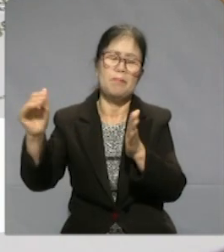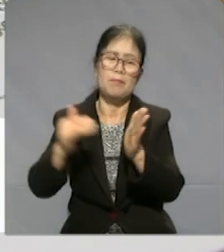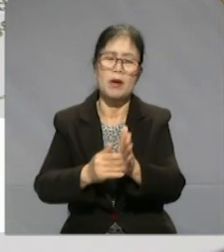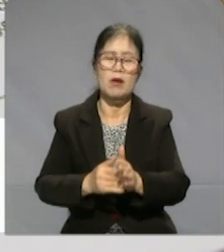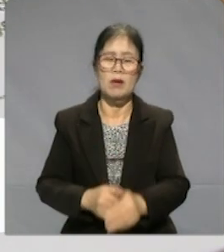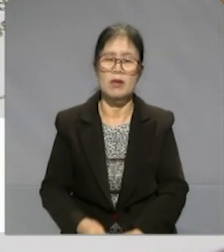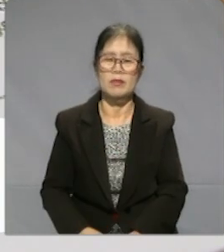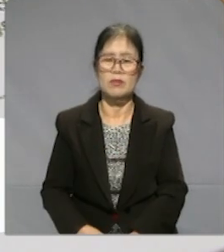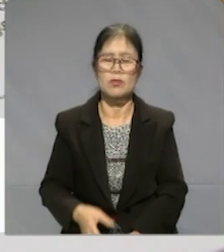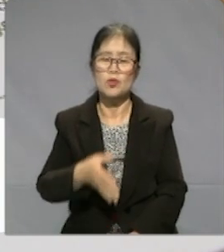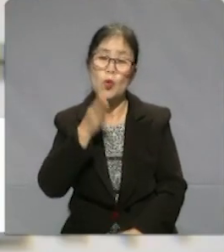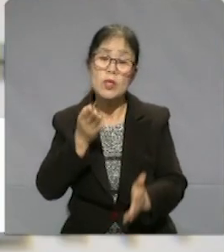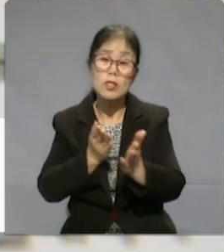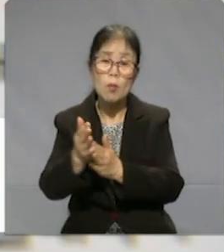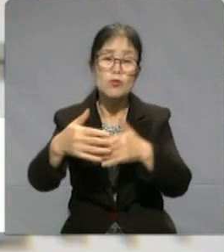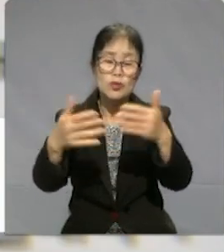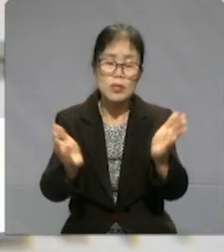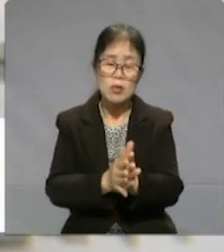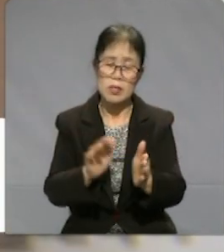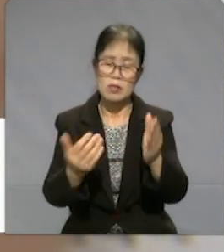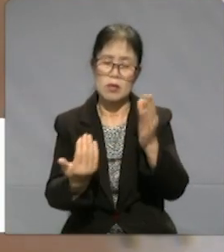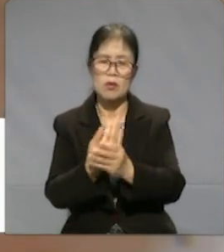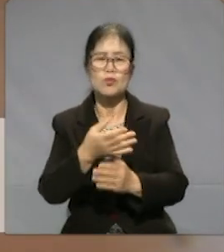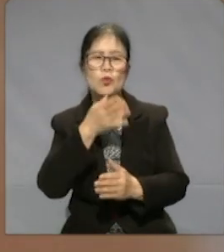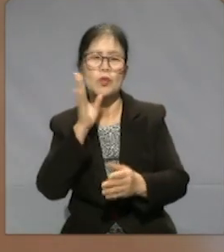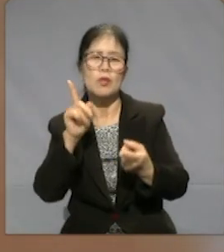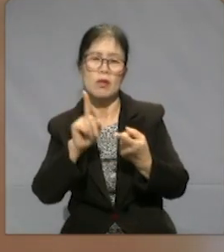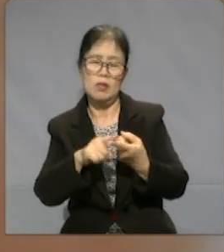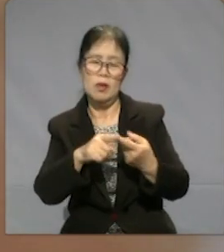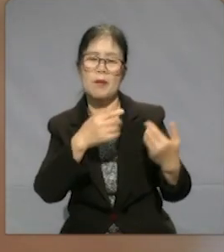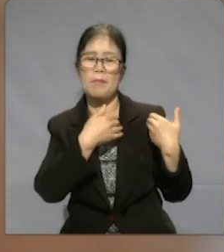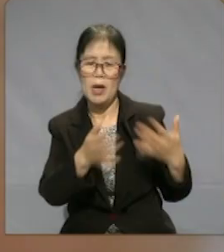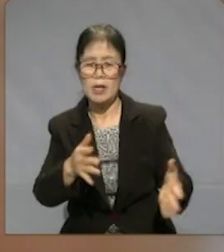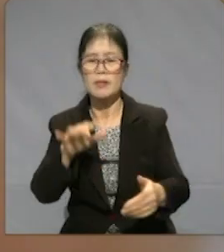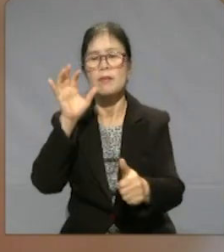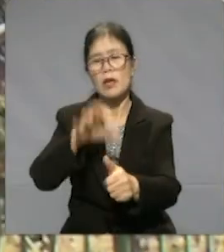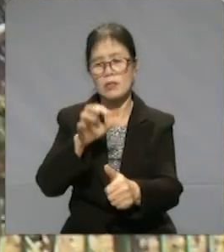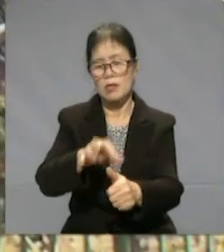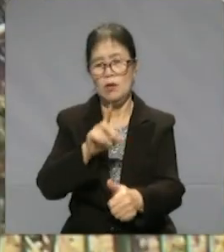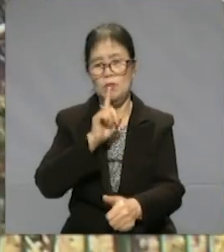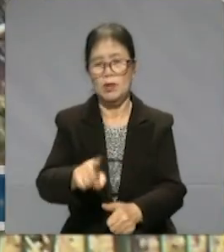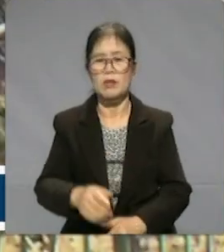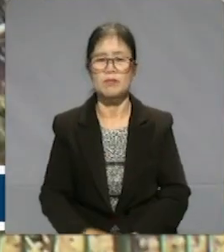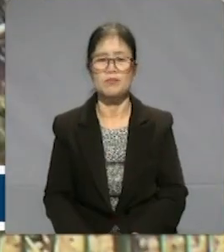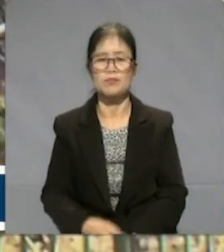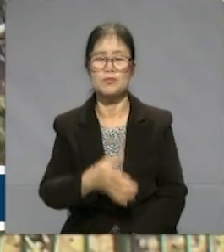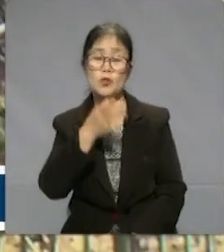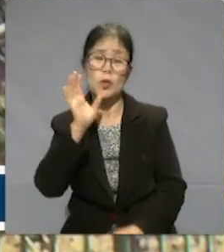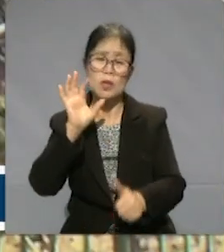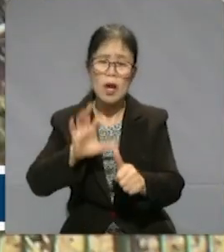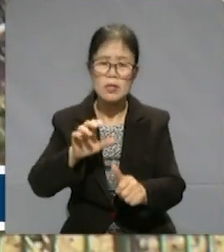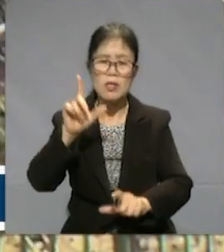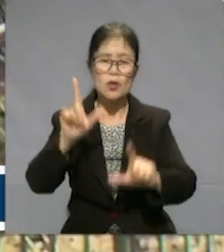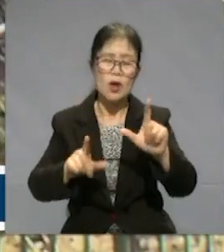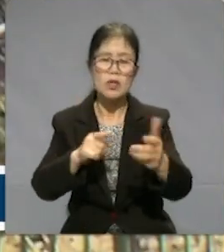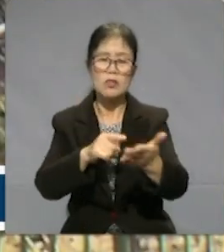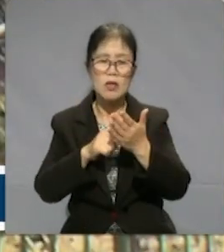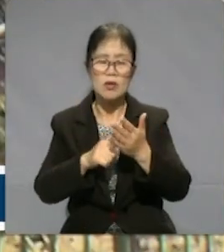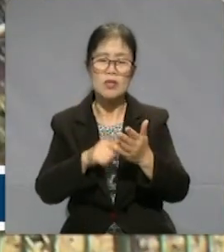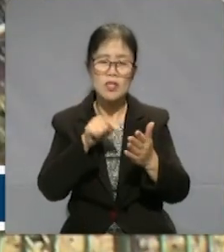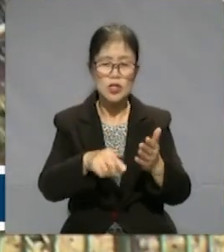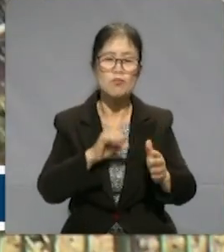북서부 노인전문기관에선 이 사건을 노인에 대한 방임학대로 판정했습니다. 노인학대 정황이 드러난 것은